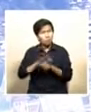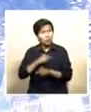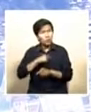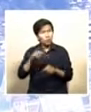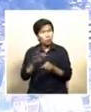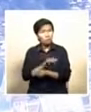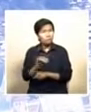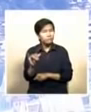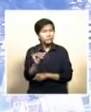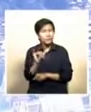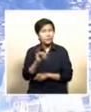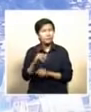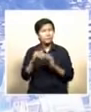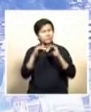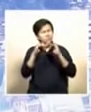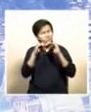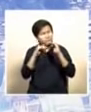ก